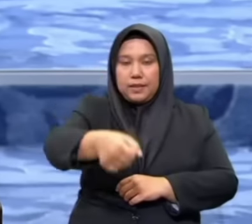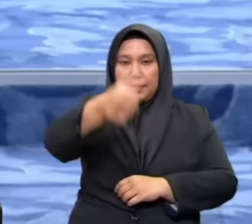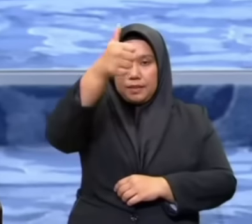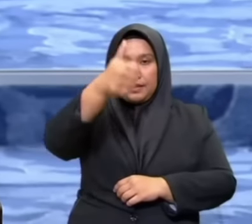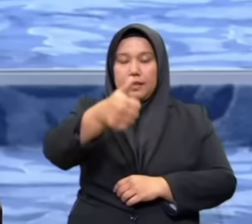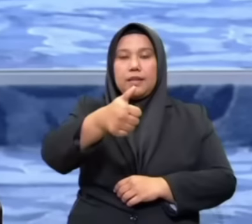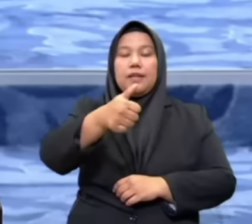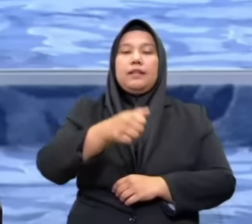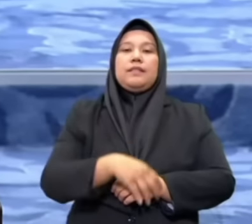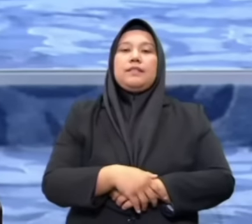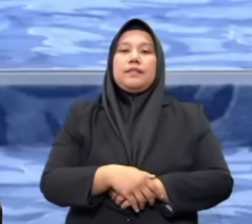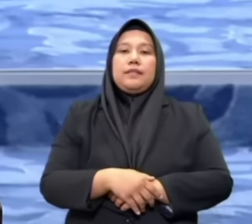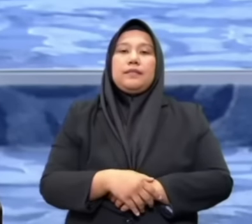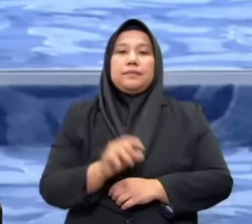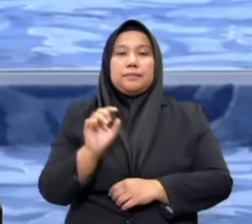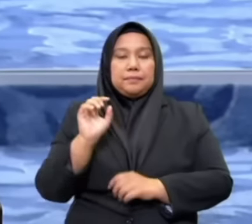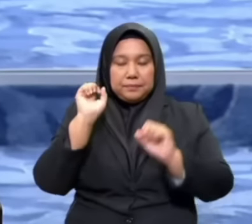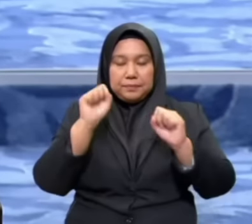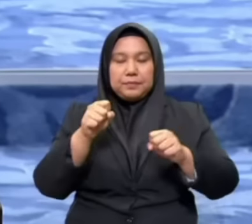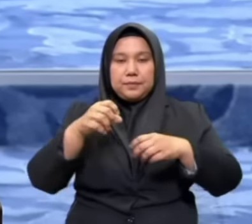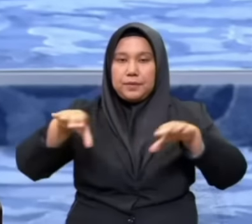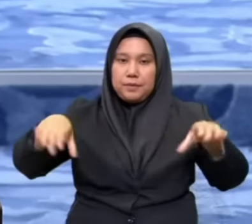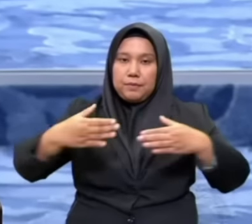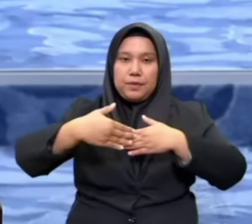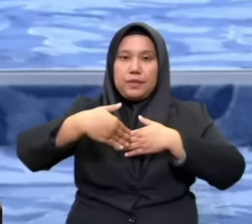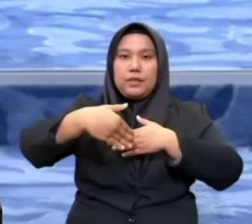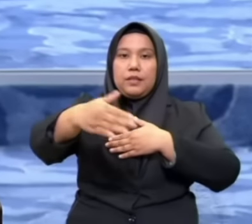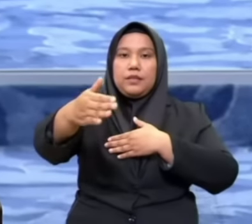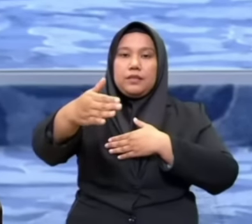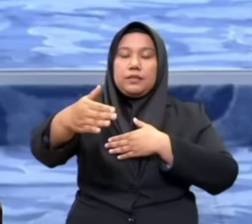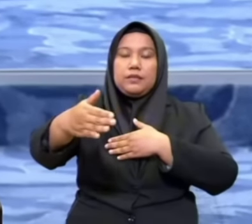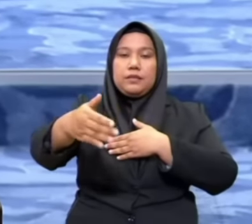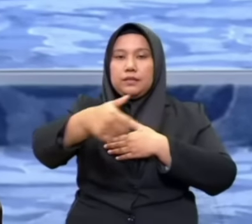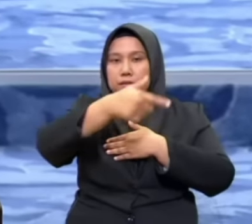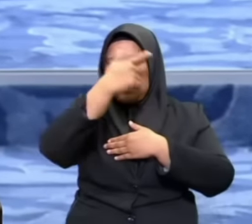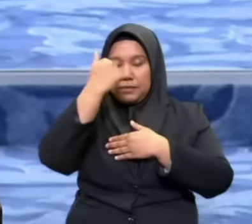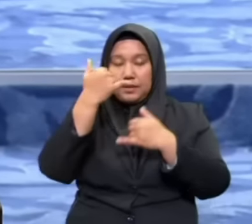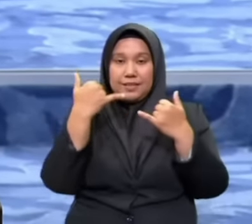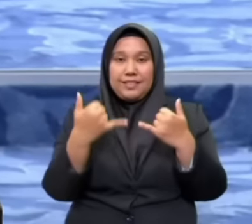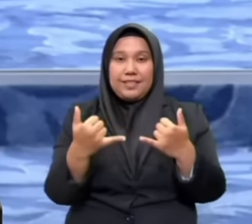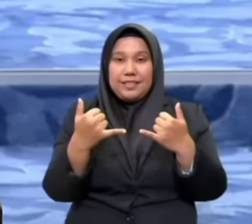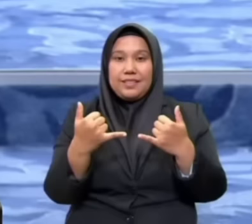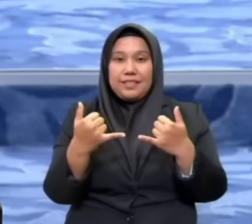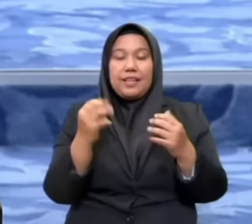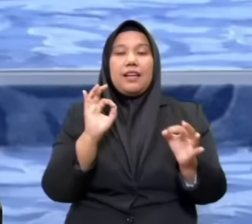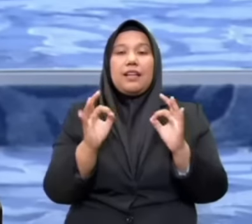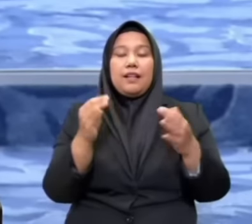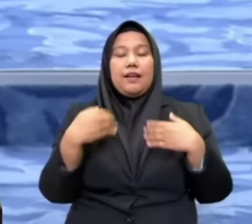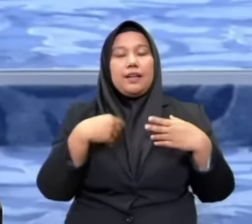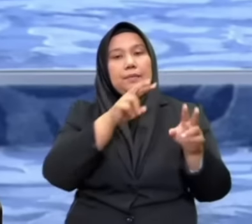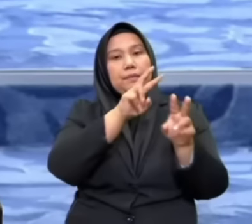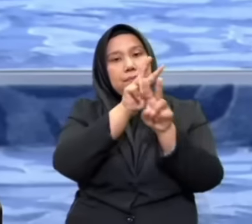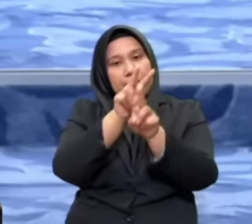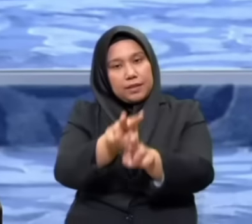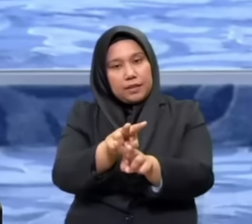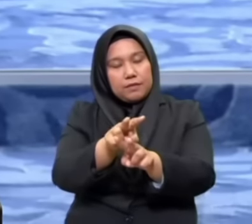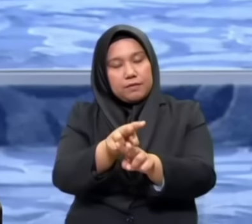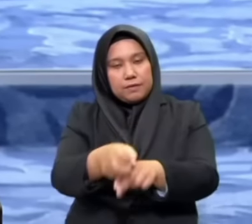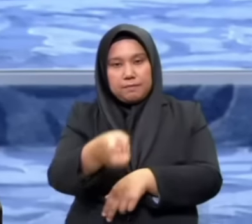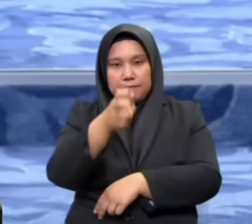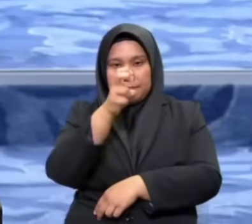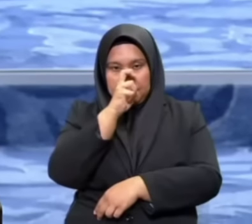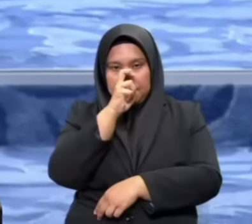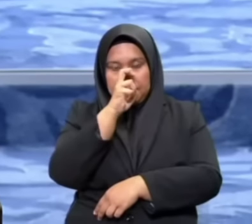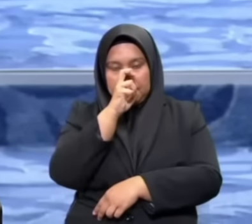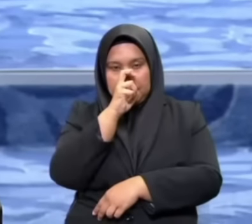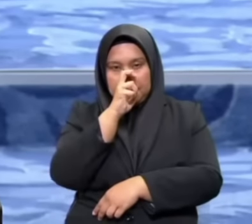kita lakukan terus, kerana ukurannya sekarang ialah bila ada pemantauan yang keras, maka